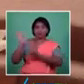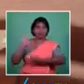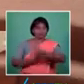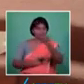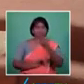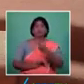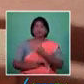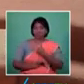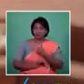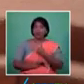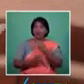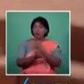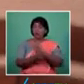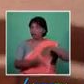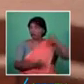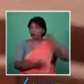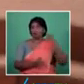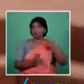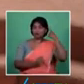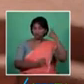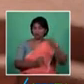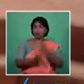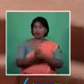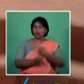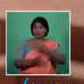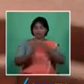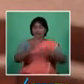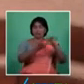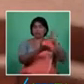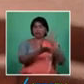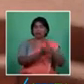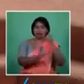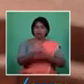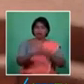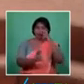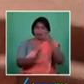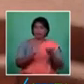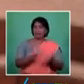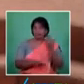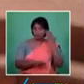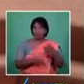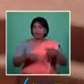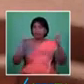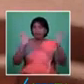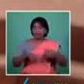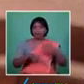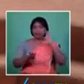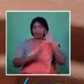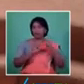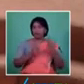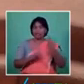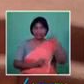ඊට පස්සේ මම ගියා පොලිස් මූලස්ථානයට. පොලිස් මූලස්ථානට ගිහිල්ලා පැමිණිල්ලක් දැම්ම දැන් අවුරුද්දකට වඩා වැඩි. ඒ ගැන තවම තොරතුරක් නැහැ. මං